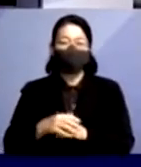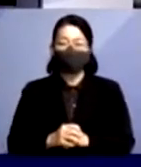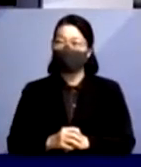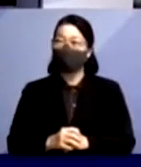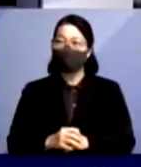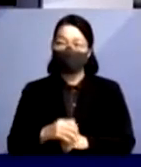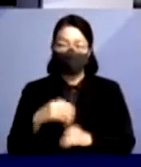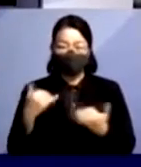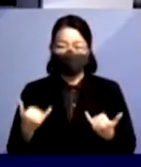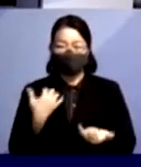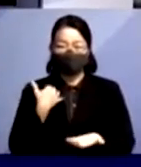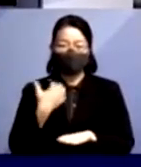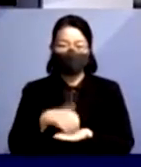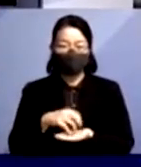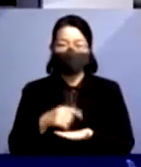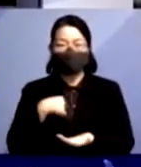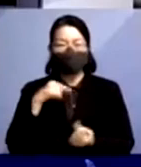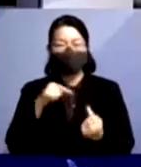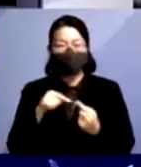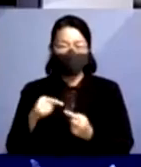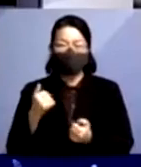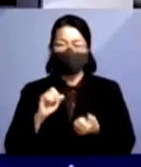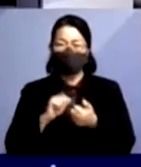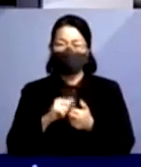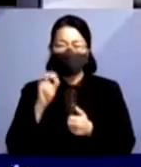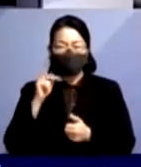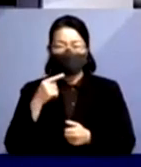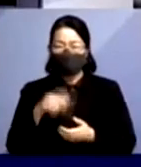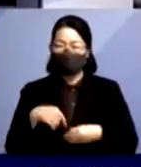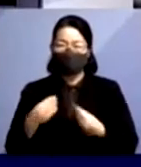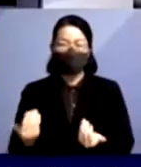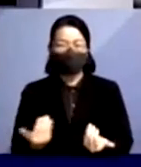กันนะฮะอันนี้ก็จะเป็นพลังอย่างดีที่ทำให้เขาสามารถที่จะต่อสู้ได้ต่อไปในอนาคตนะครับ